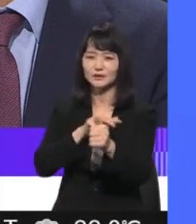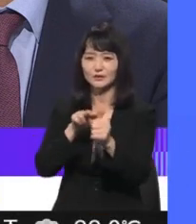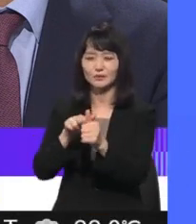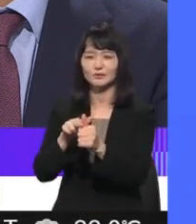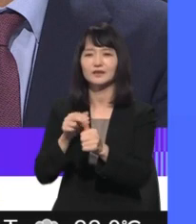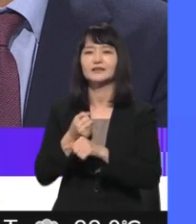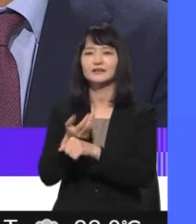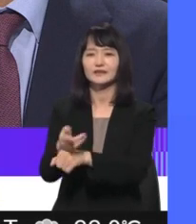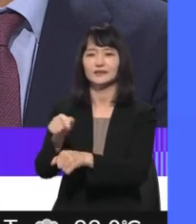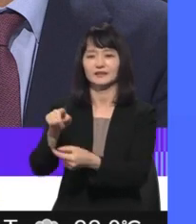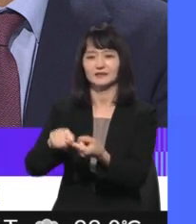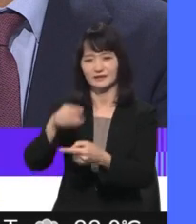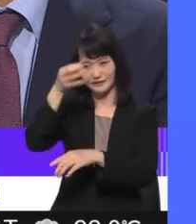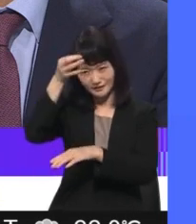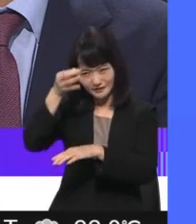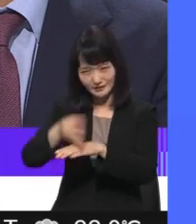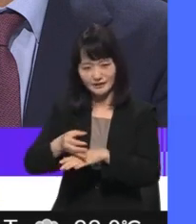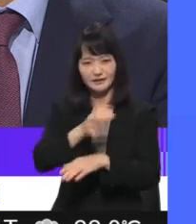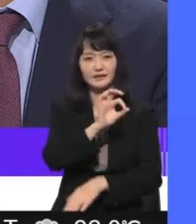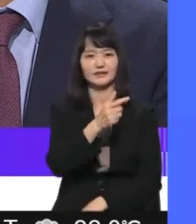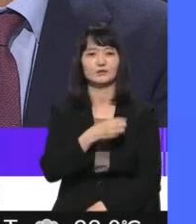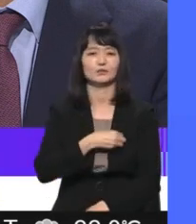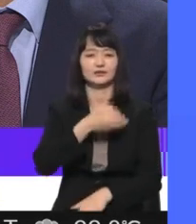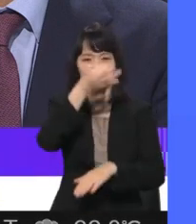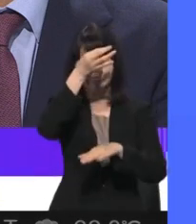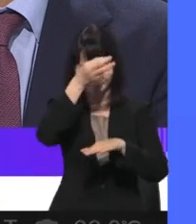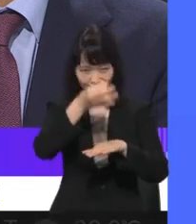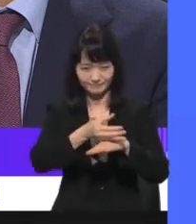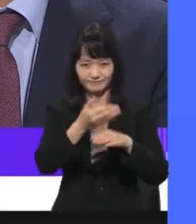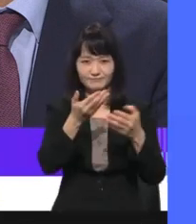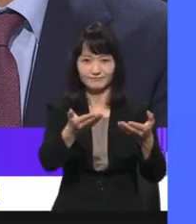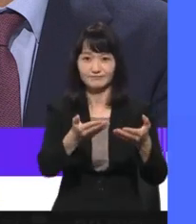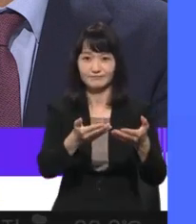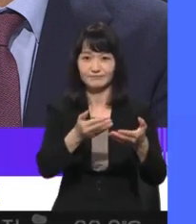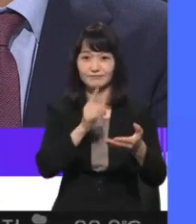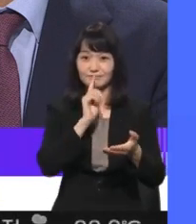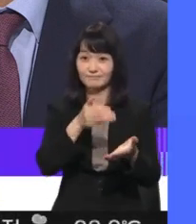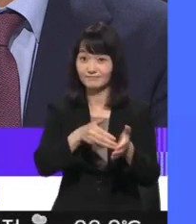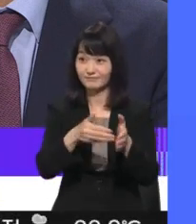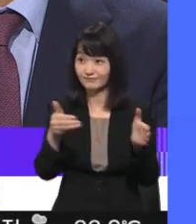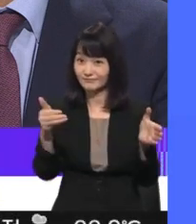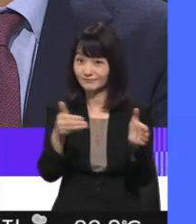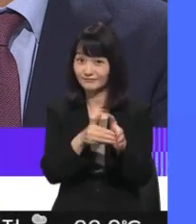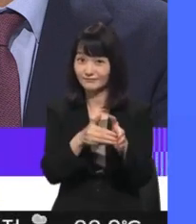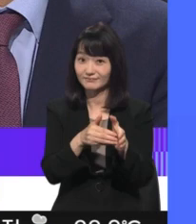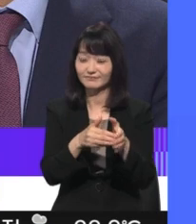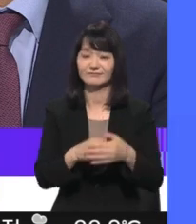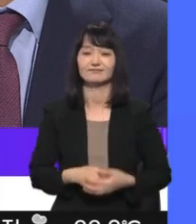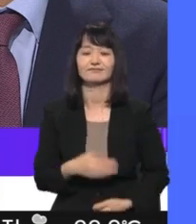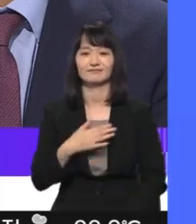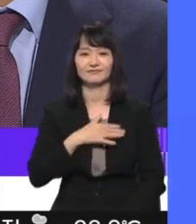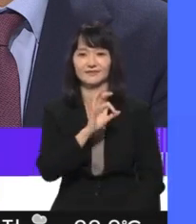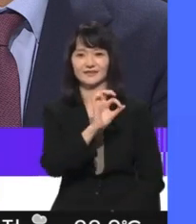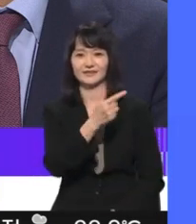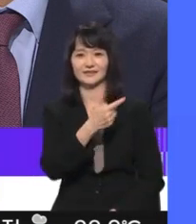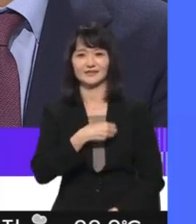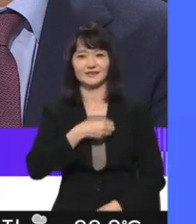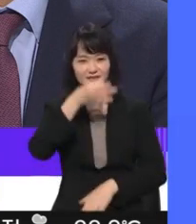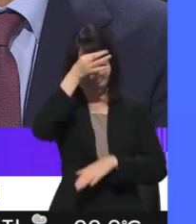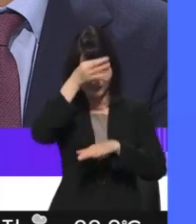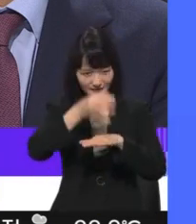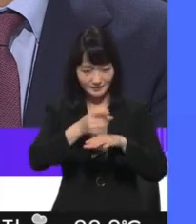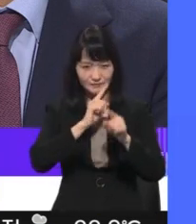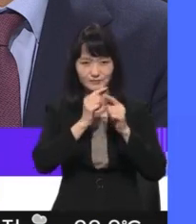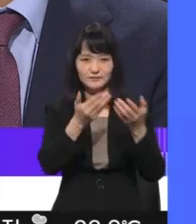사과 드립니다 안철수 온 에게도 사과드리고 요 네다 큰 하셨나요 r 제가 더 앉혀 함께 도 죄송하단 맞춤